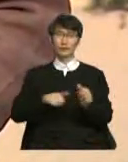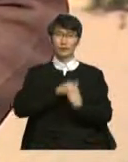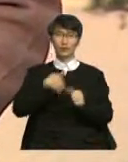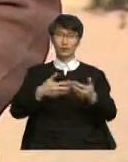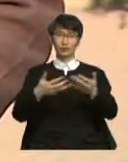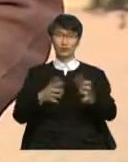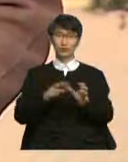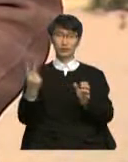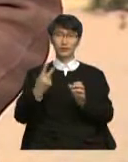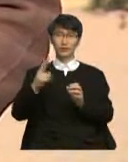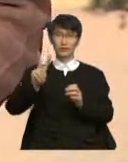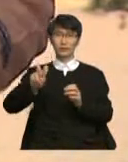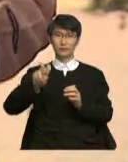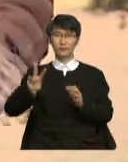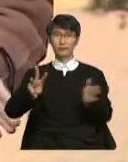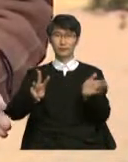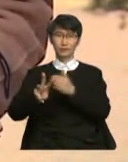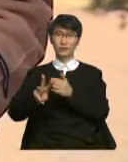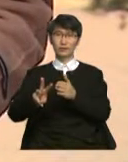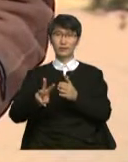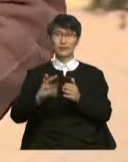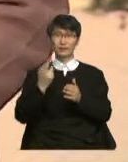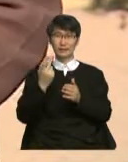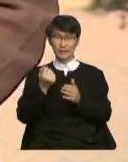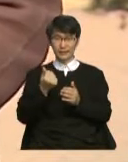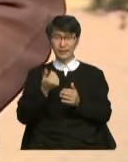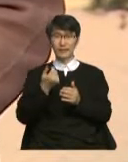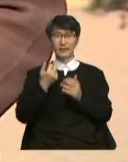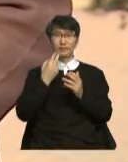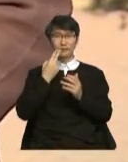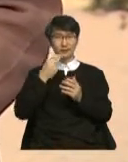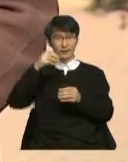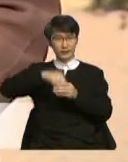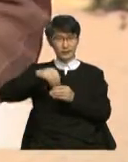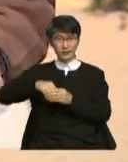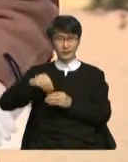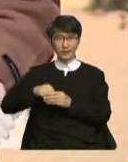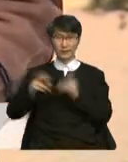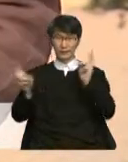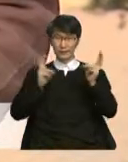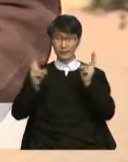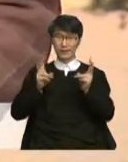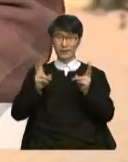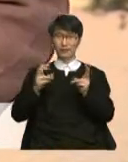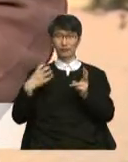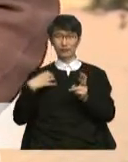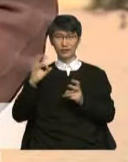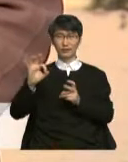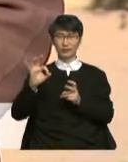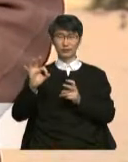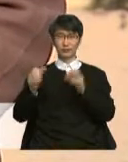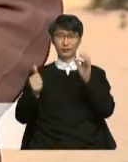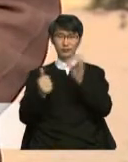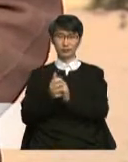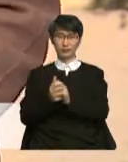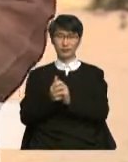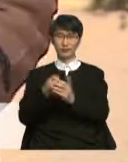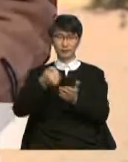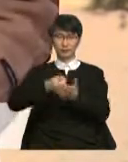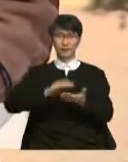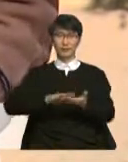환경부는 2023년부터 미세 플라스틱이 들어간 아이스팩 생산 업체에 폐기물 부담금을 부과하기로